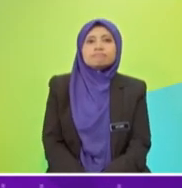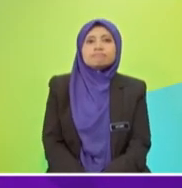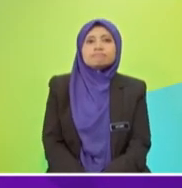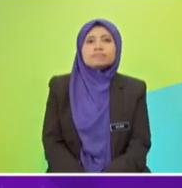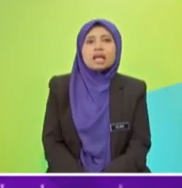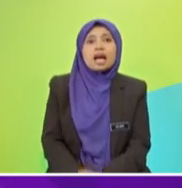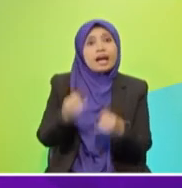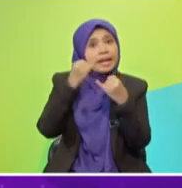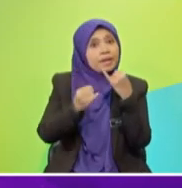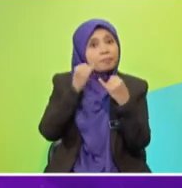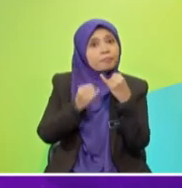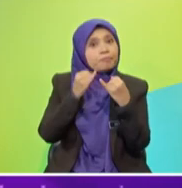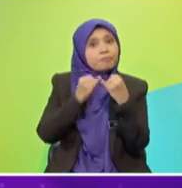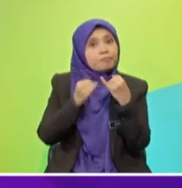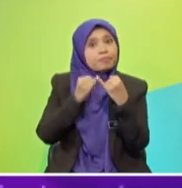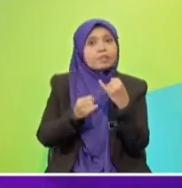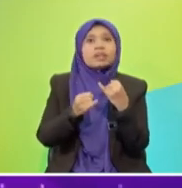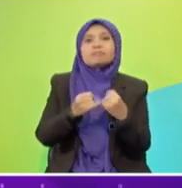yang terakhir